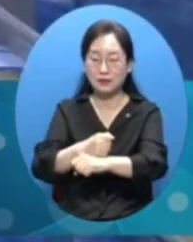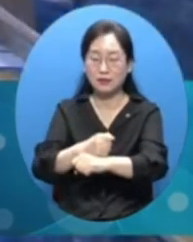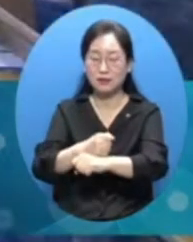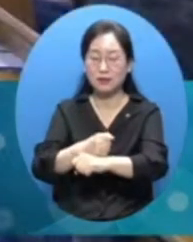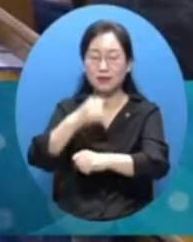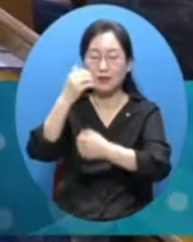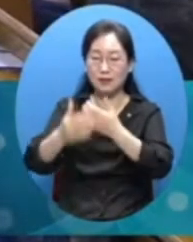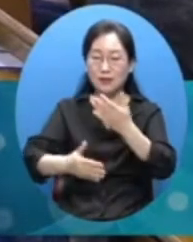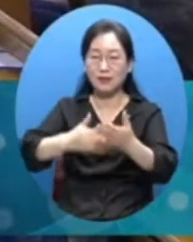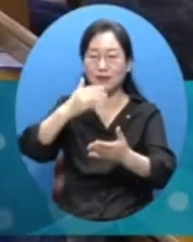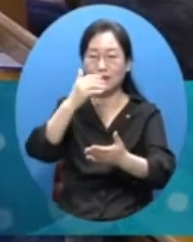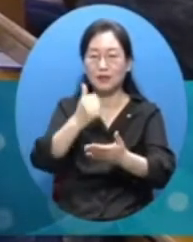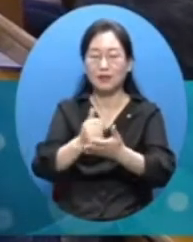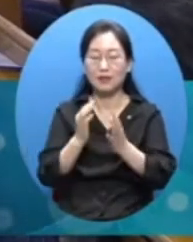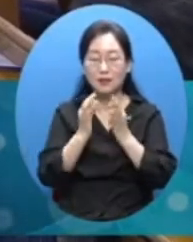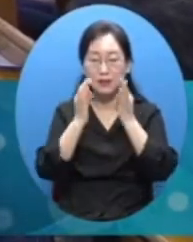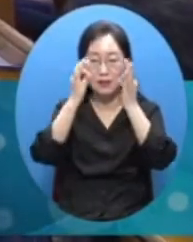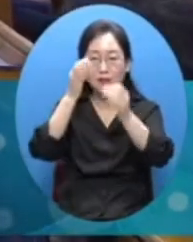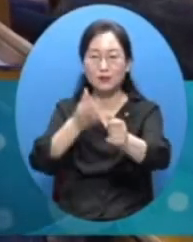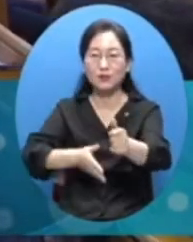강건하기를 내가